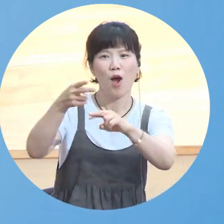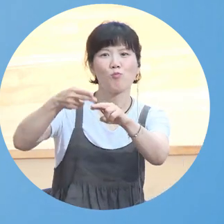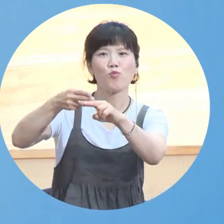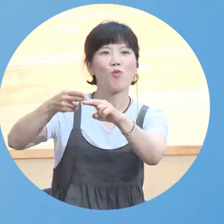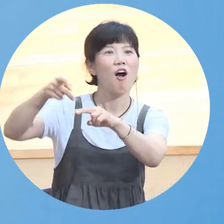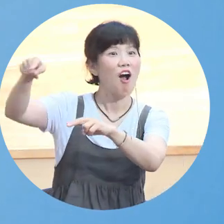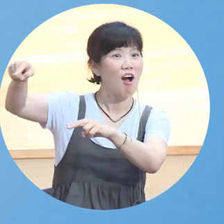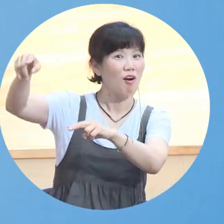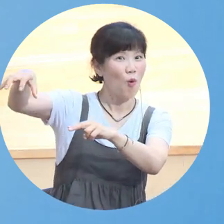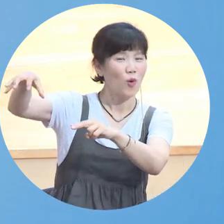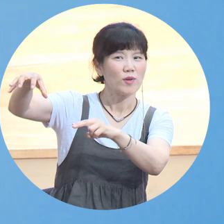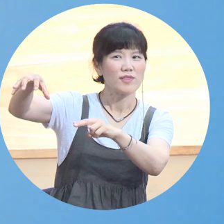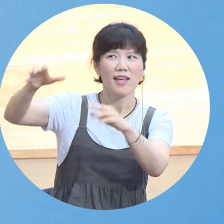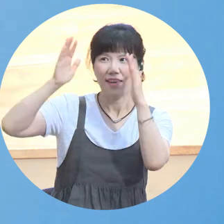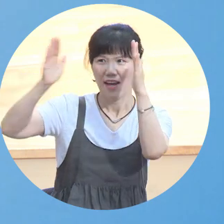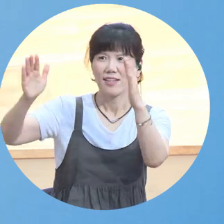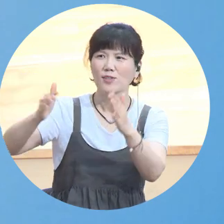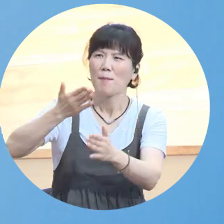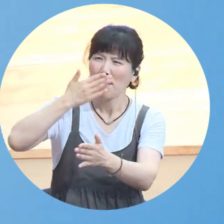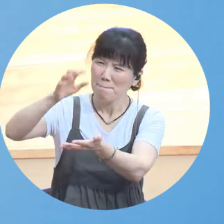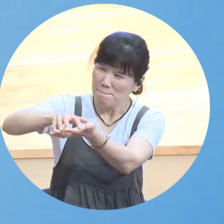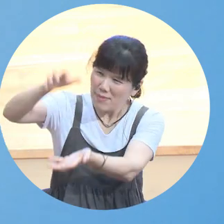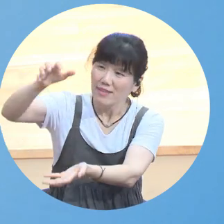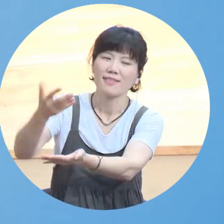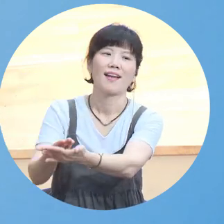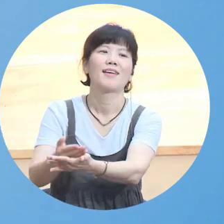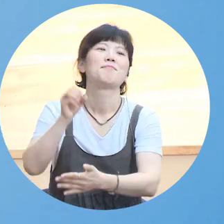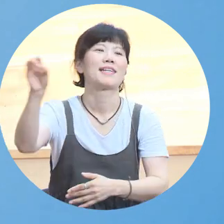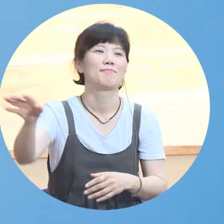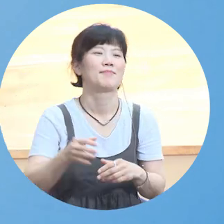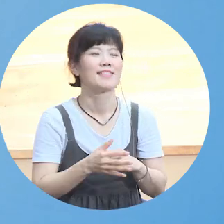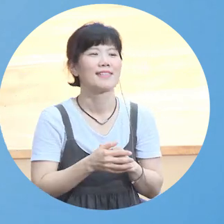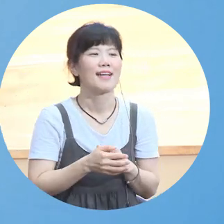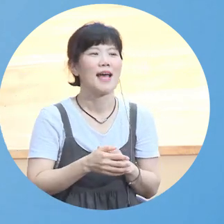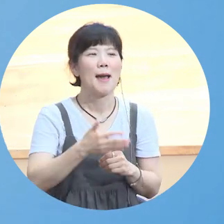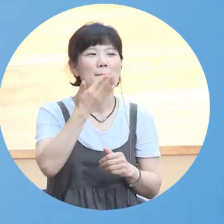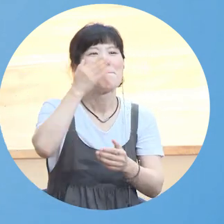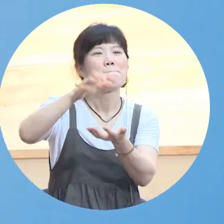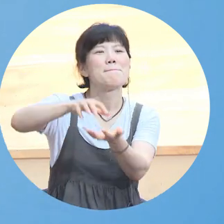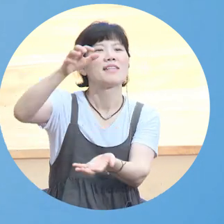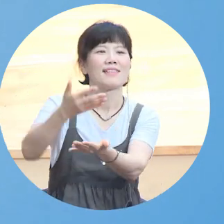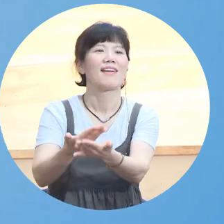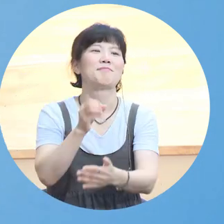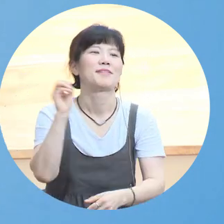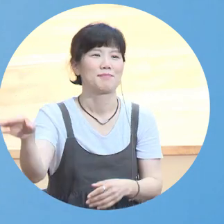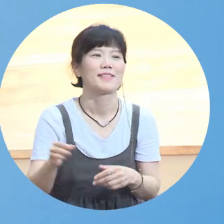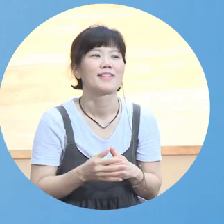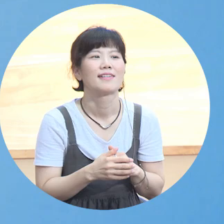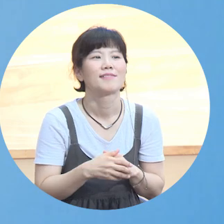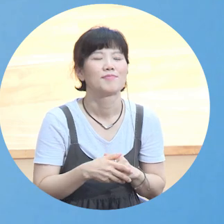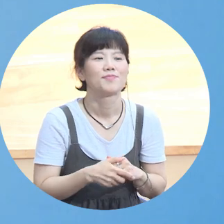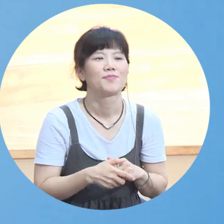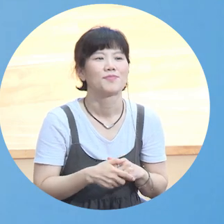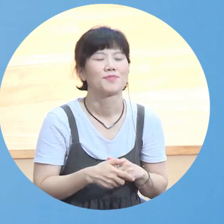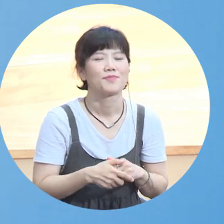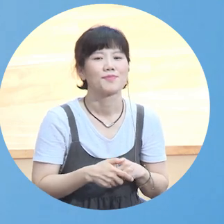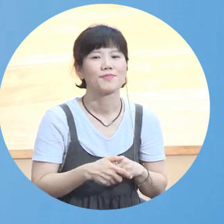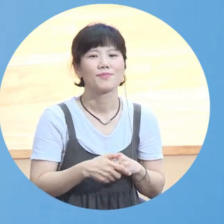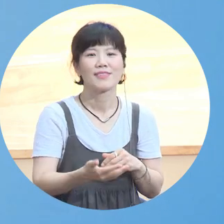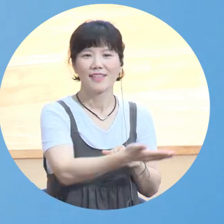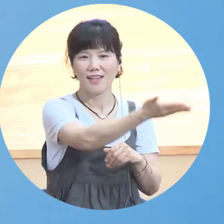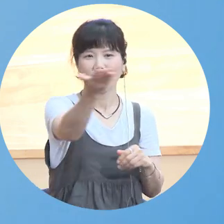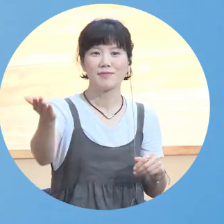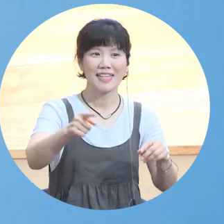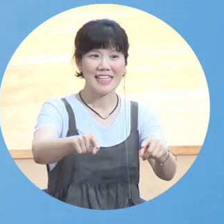쪽 만 입어요 밥 쪽만 이뻐요 4 여러분 이 땅의 모든 아버지들은